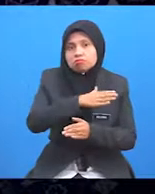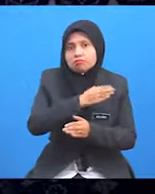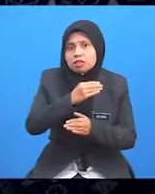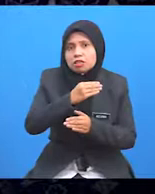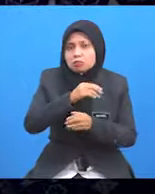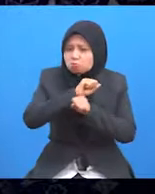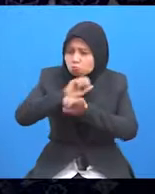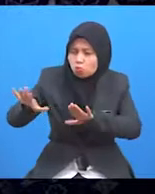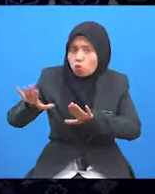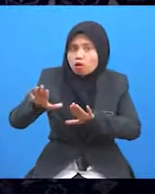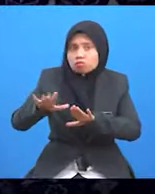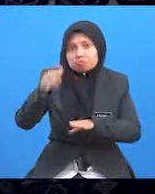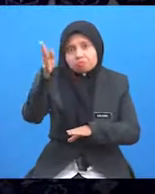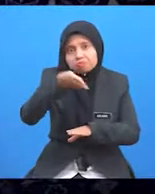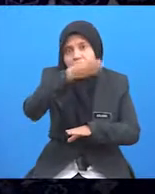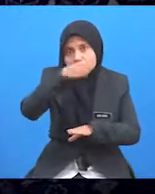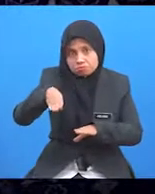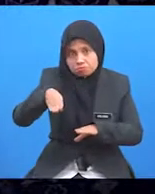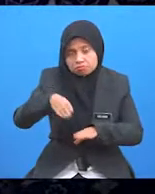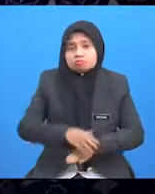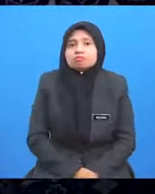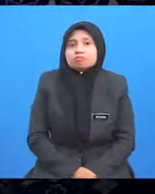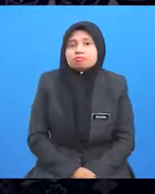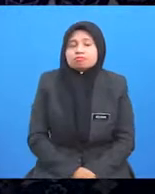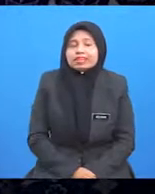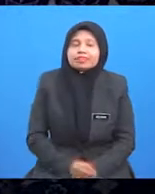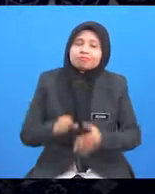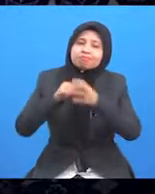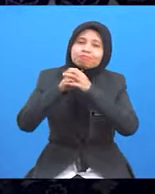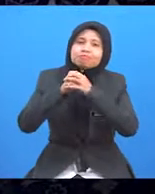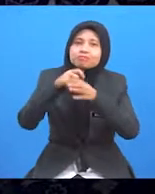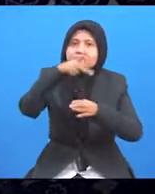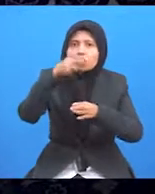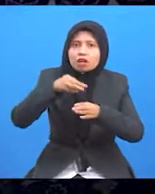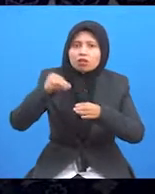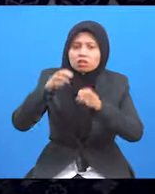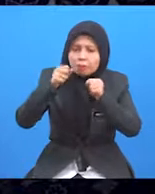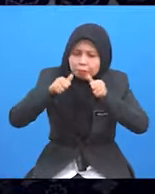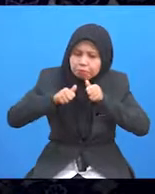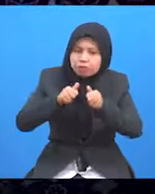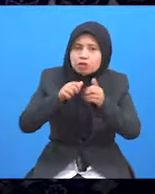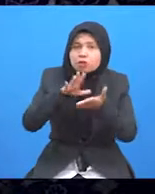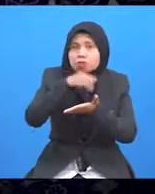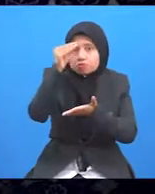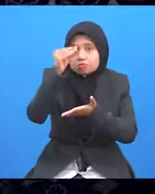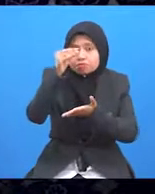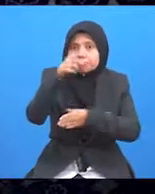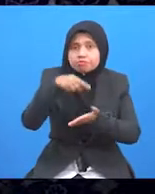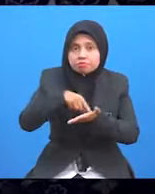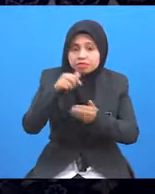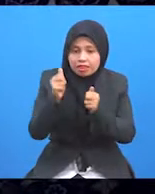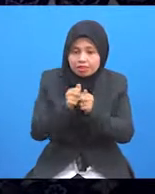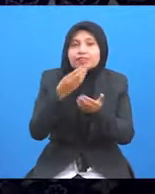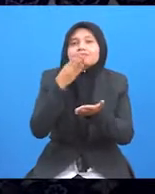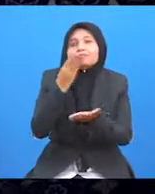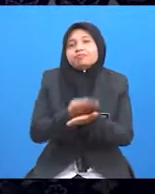Tahniah kerana murid-murid dapat mengikuti pembelajaran ini dengan baik. Murid-murid,